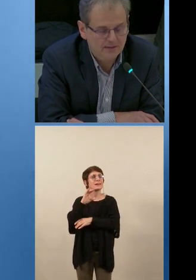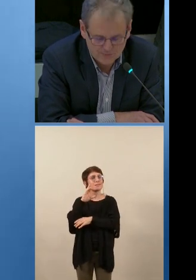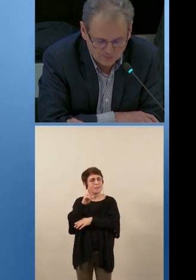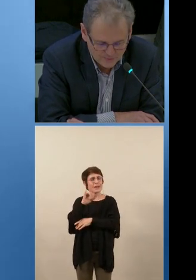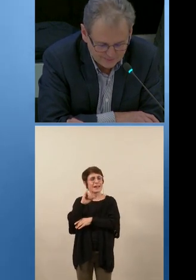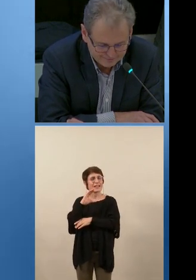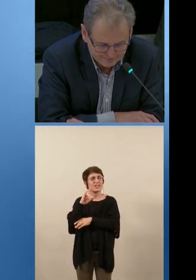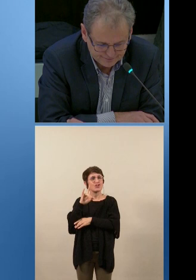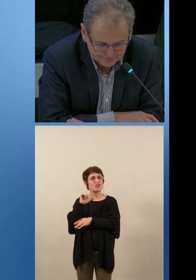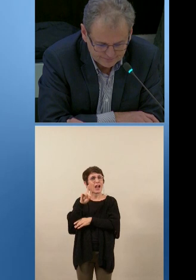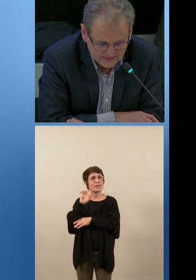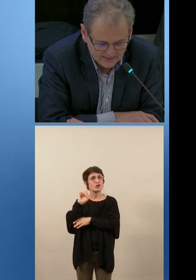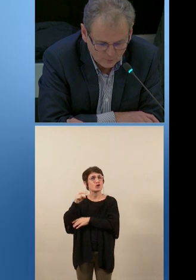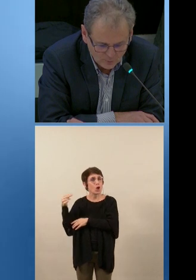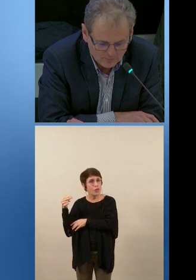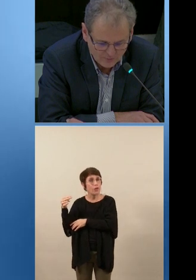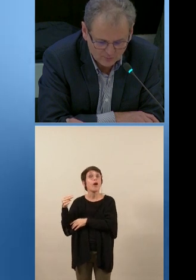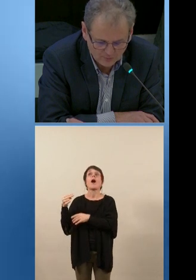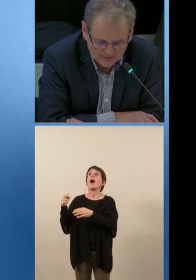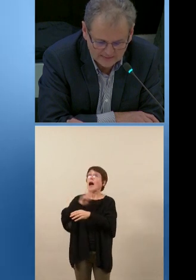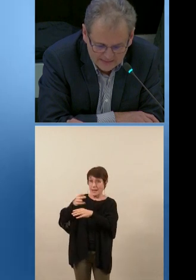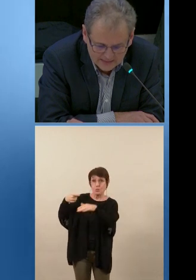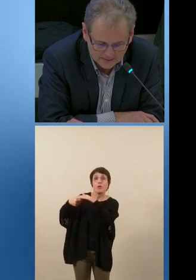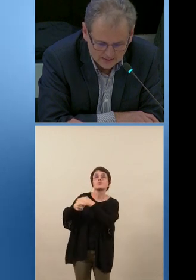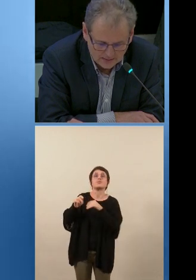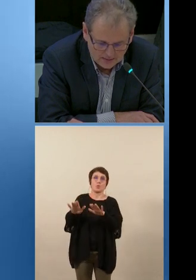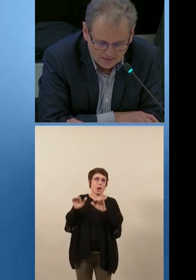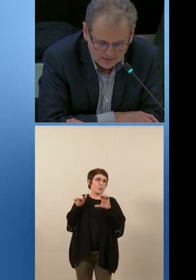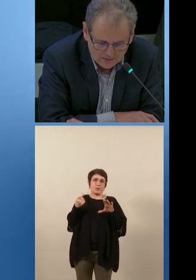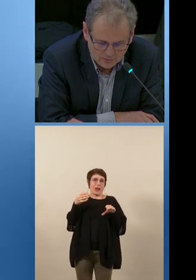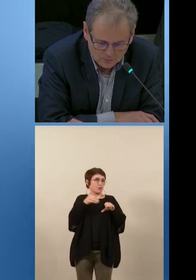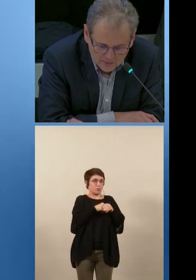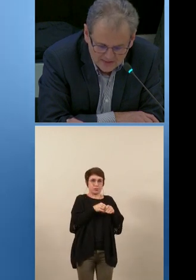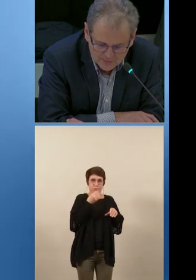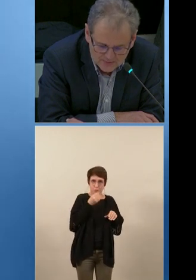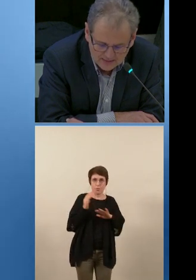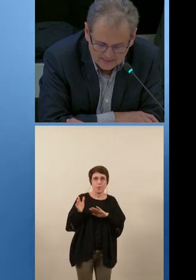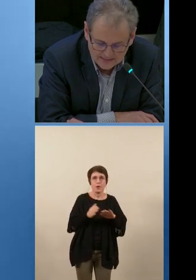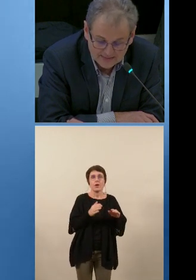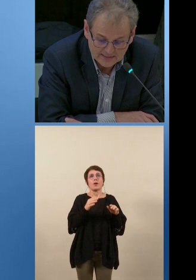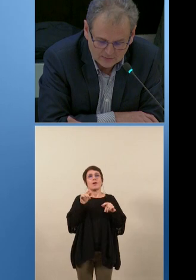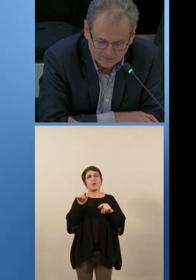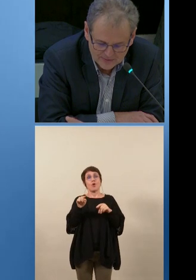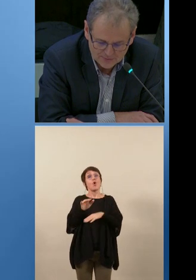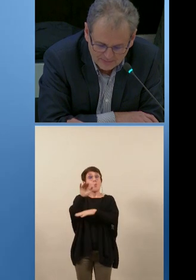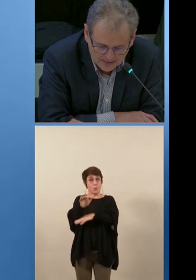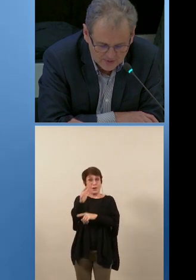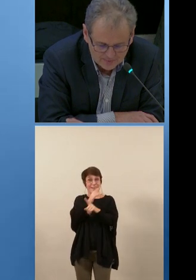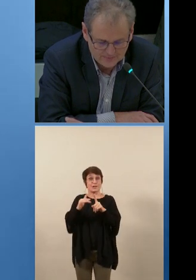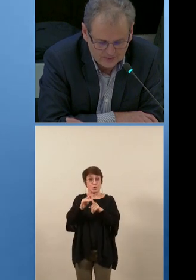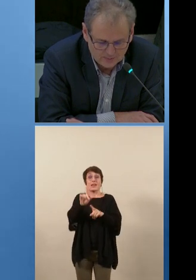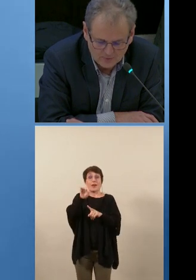matière d'assurance la noncommation de certaines lignes du bouclier social qui qui est en phase de